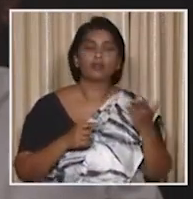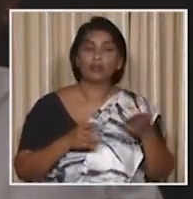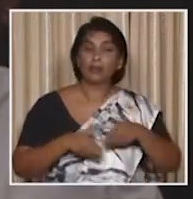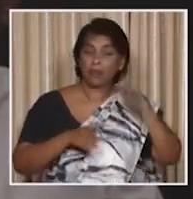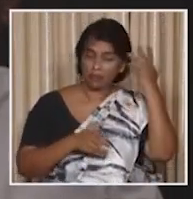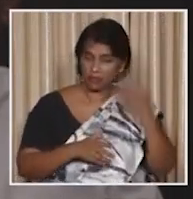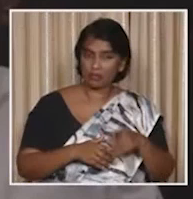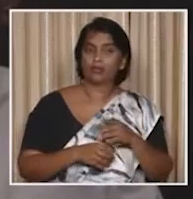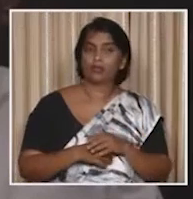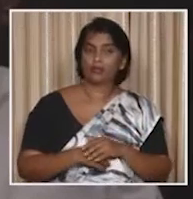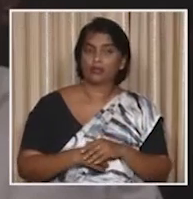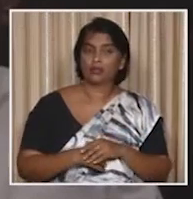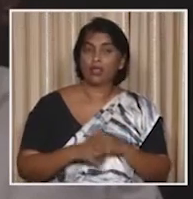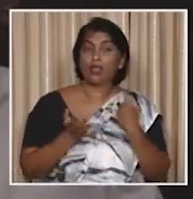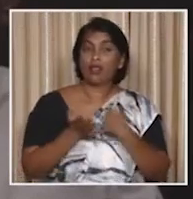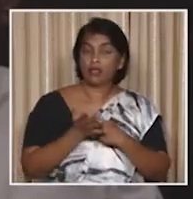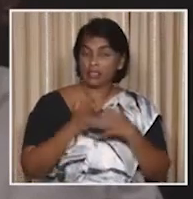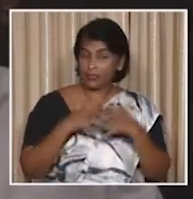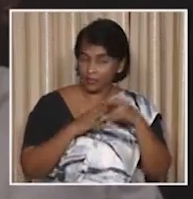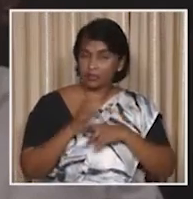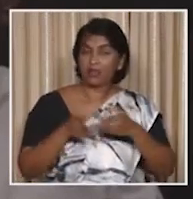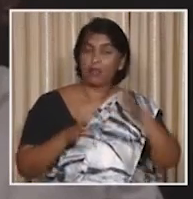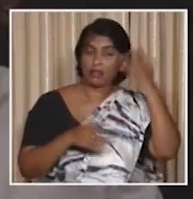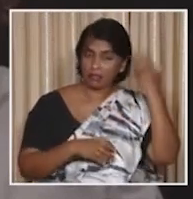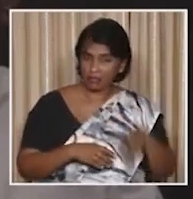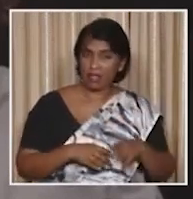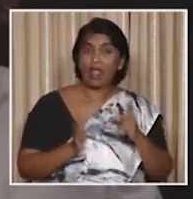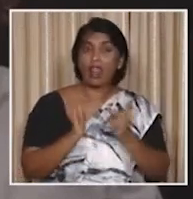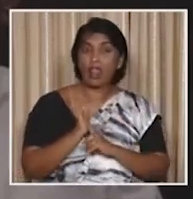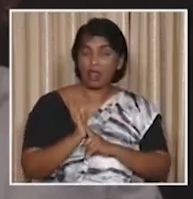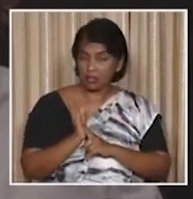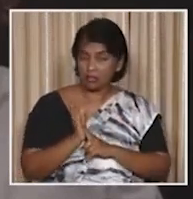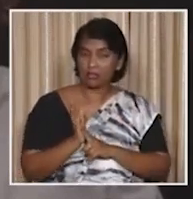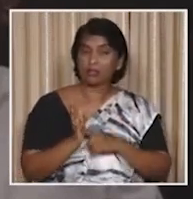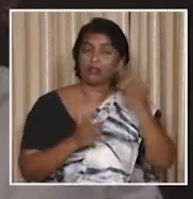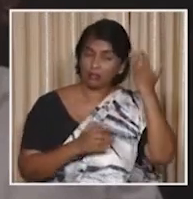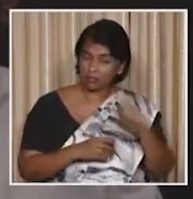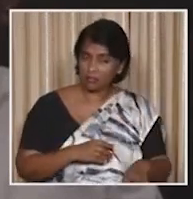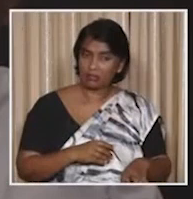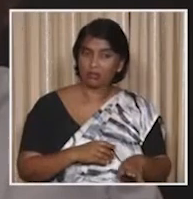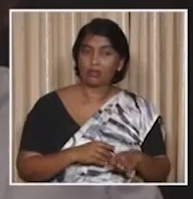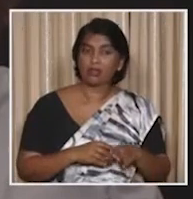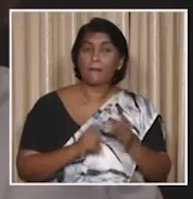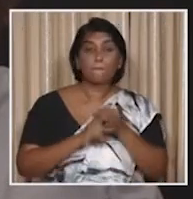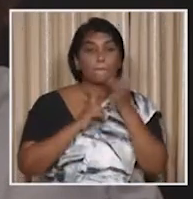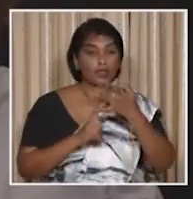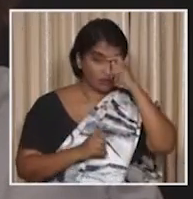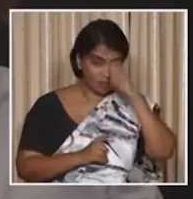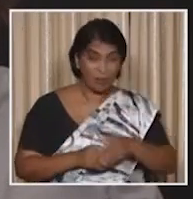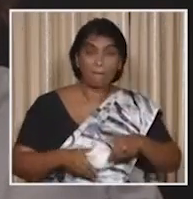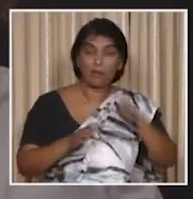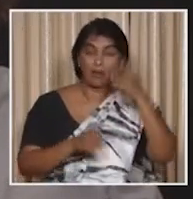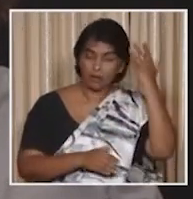මහමග මැරෙනවා. බලන්න රංජන් විජයරත්න මහමග මැරෙනවා. ලලිත තුලම් මුදලි මහමග මැරෙනවා. ආර් ප්‍රේමදාස මහත්තයා